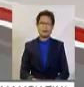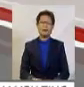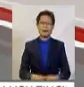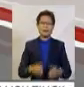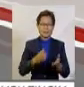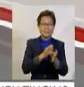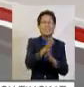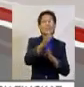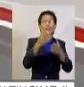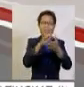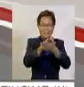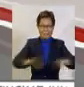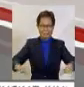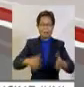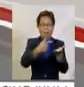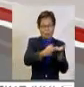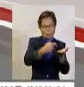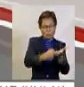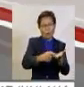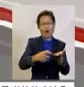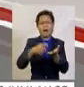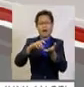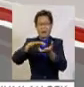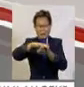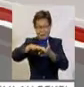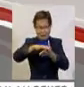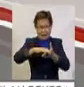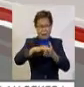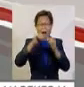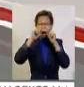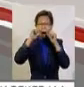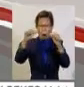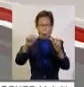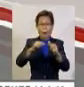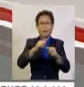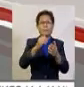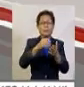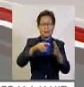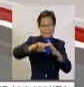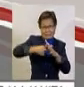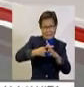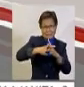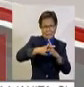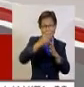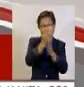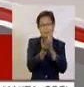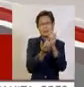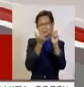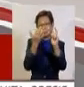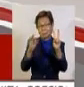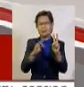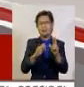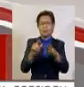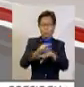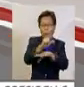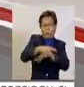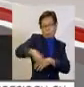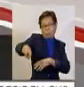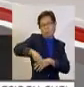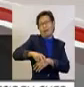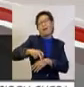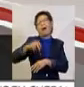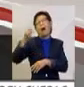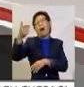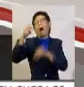Penggunaan baucer dan kad pengangkutan awam yang diperkenal melalui belanjawan 2019 pula dijangka dapat meningkatkan penggunaan pengangkutan